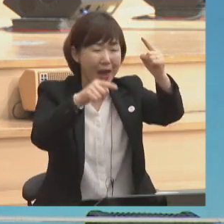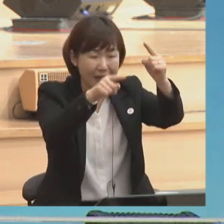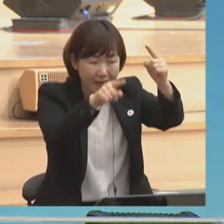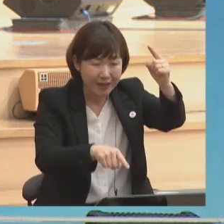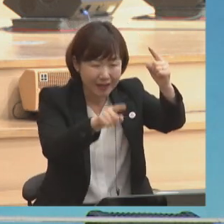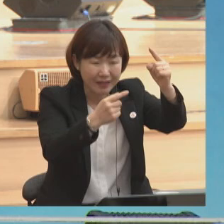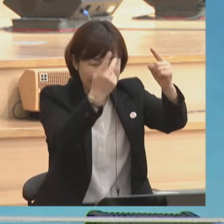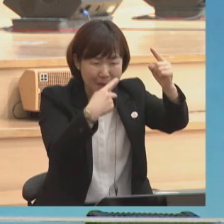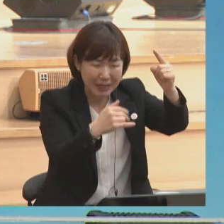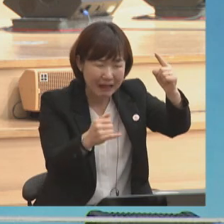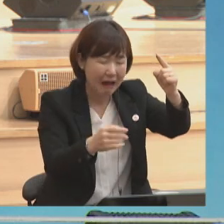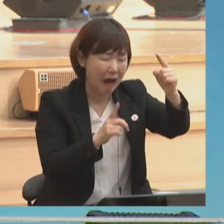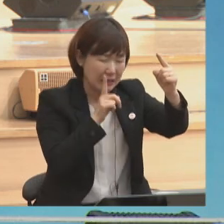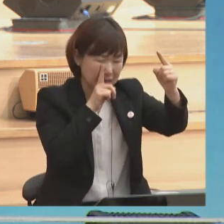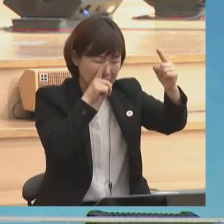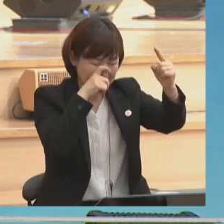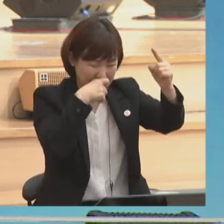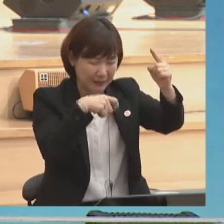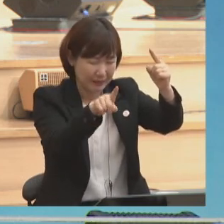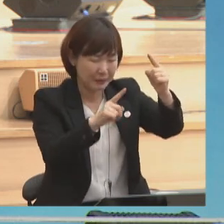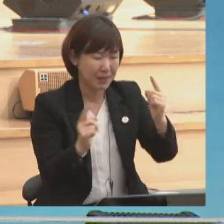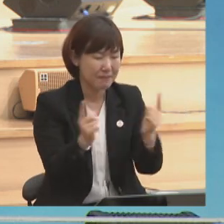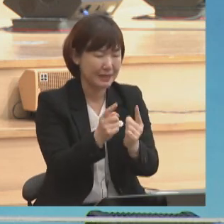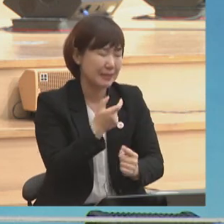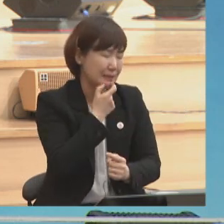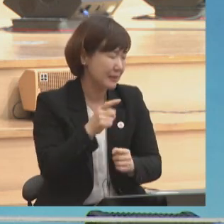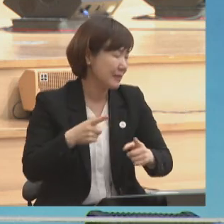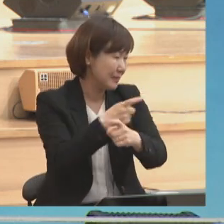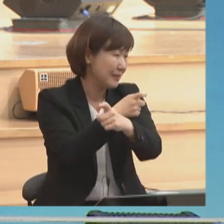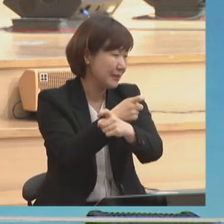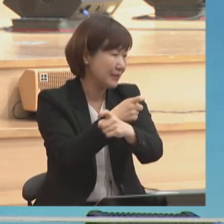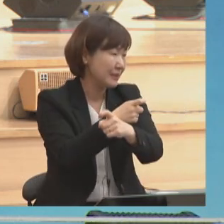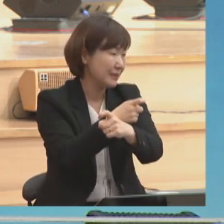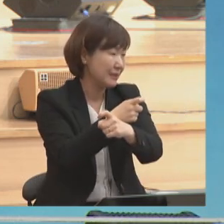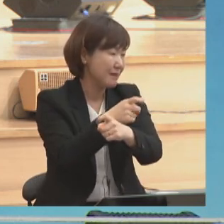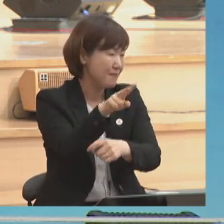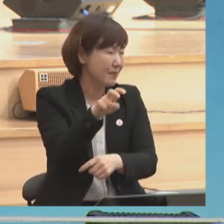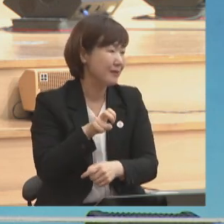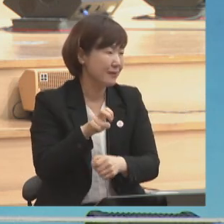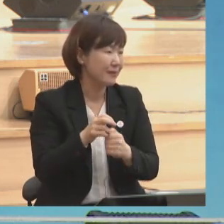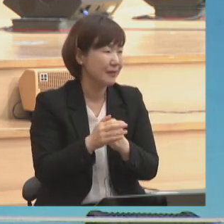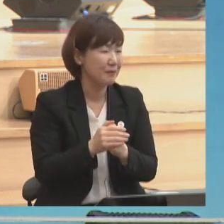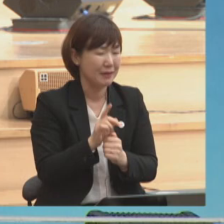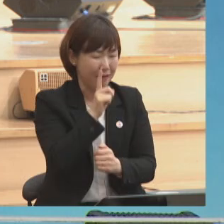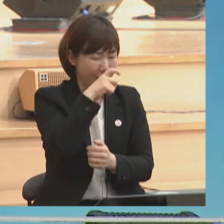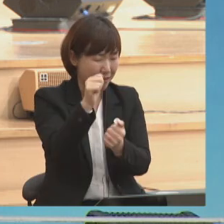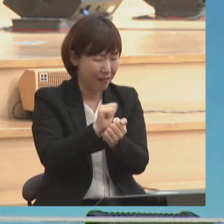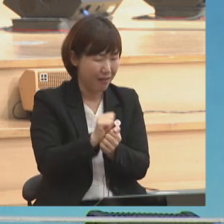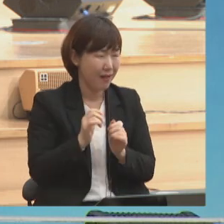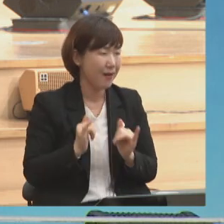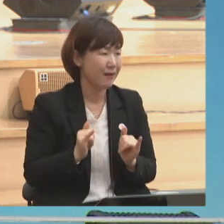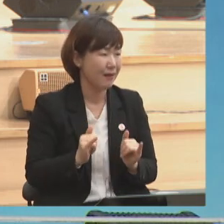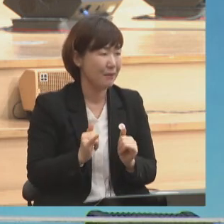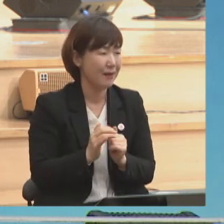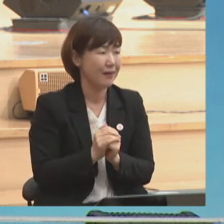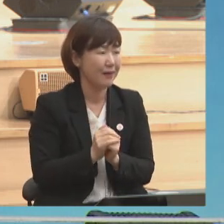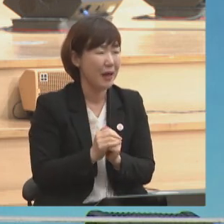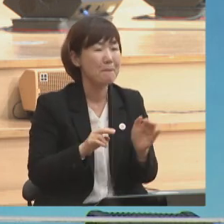더러운 것들이니까. 안 부딪히려고. 부정 안 타게 하려고. 그런데